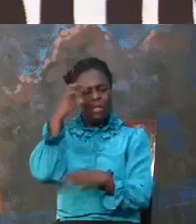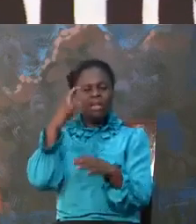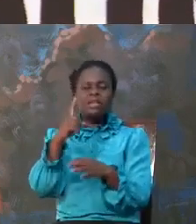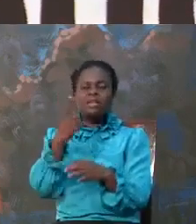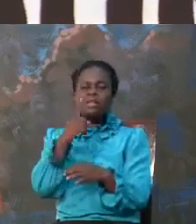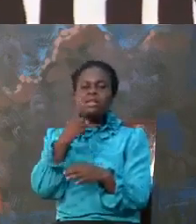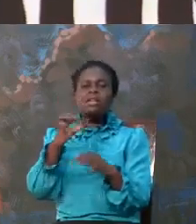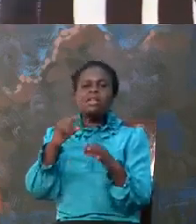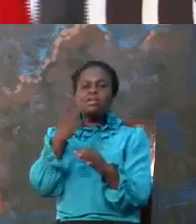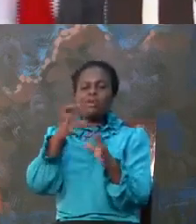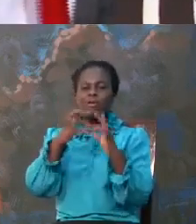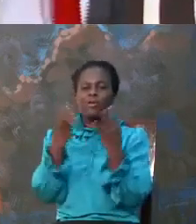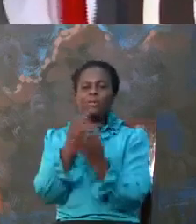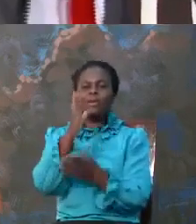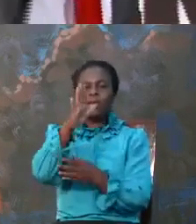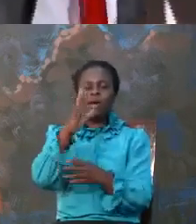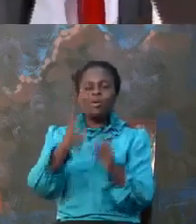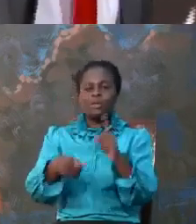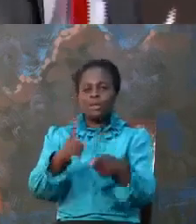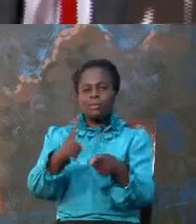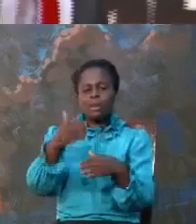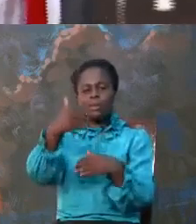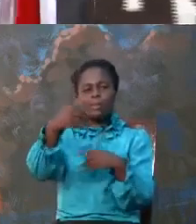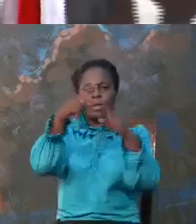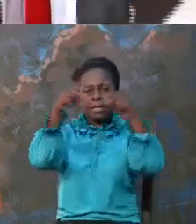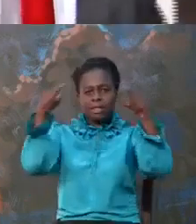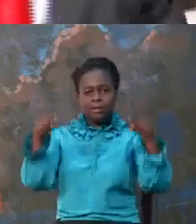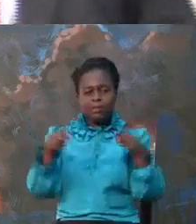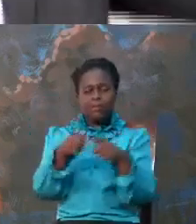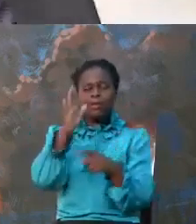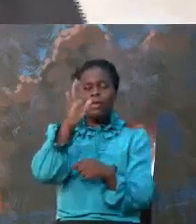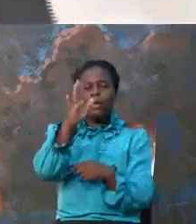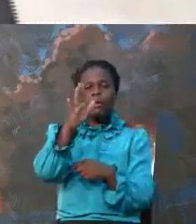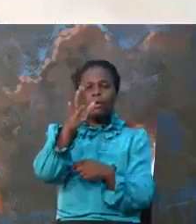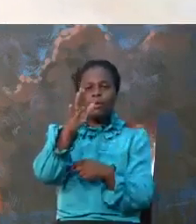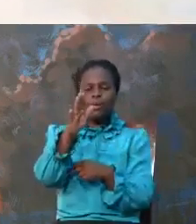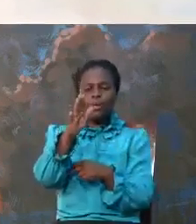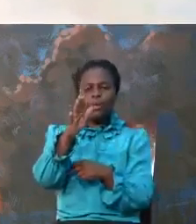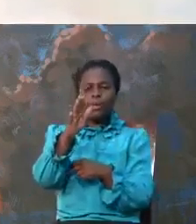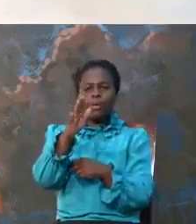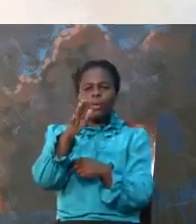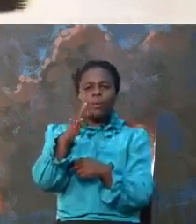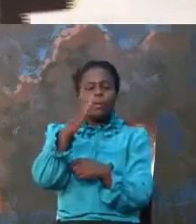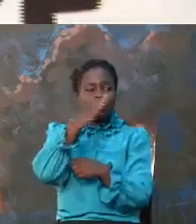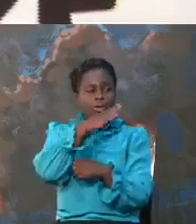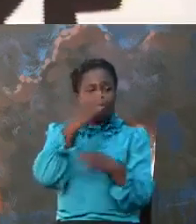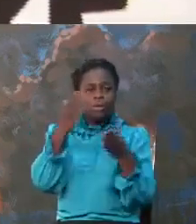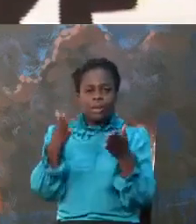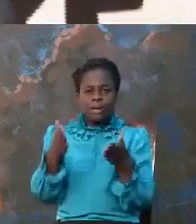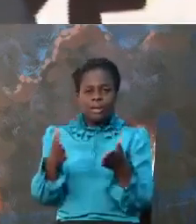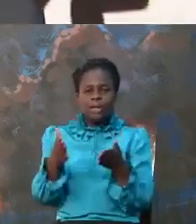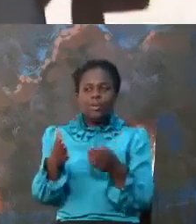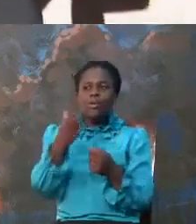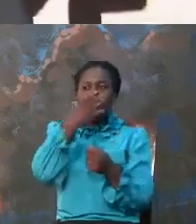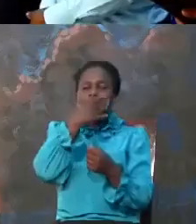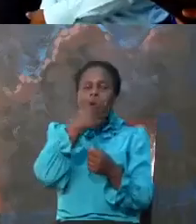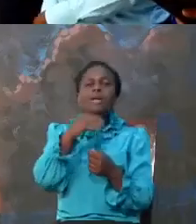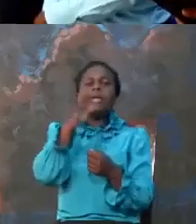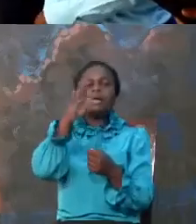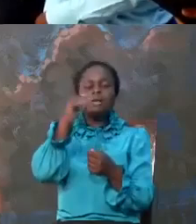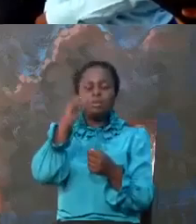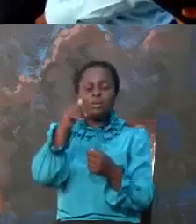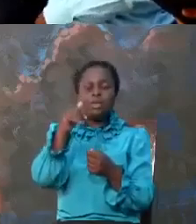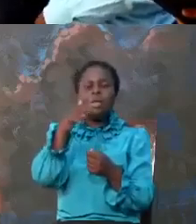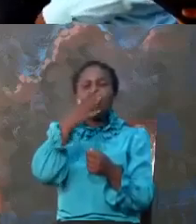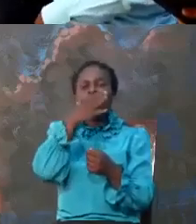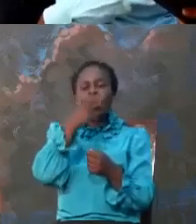yako. Tembea pale ulipo, mbele ya screen yako, mbele ya runinga yako. Walioko hapa tembeeni. Jioni ya leo Bwana anatuita,